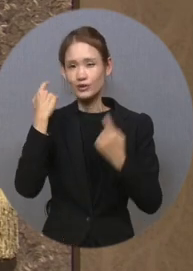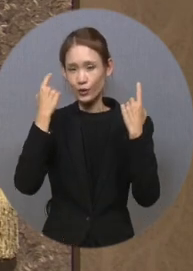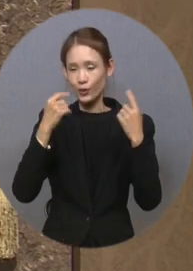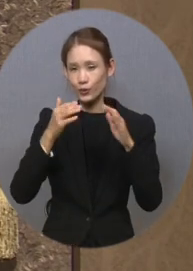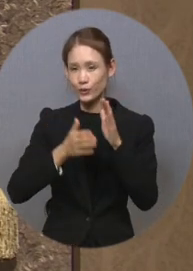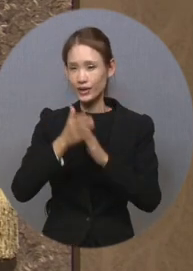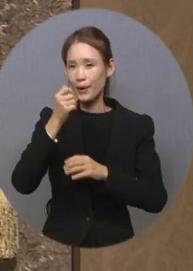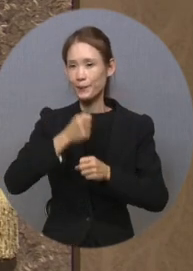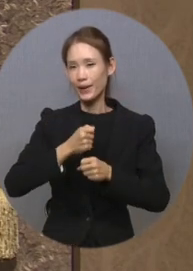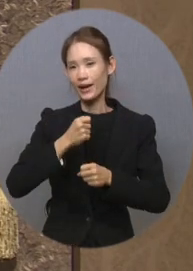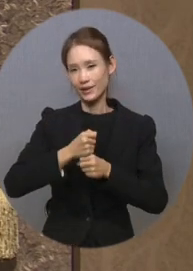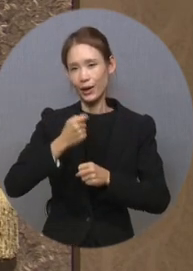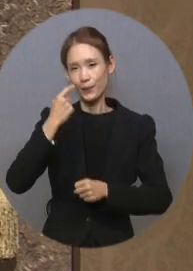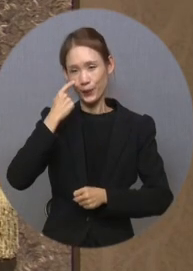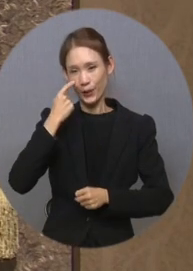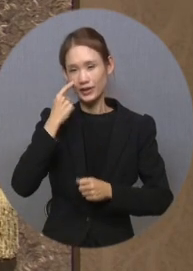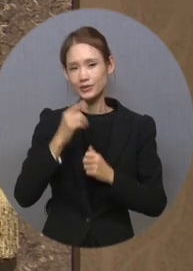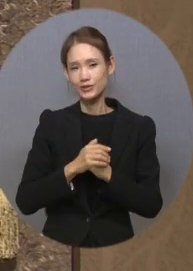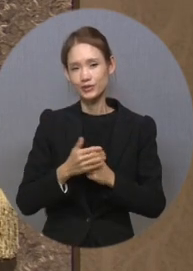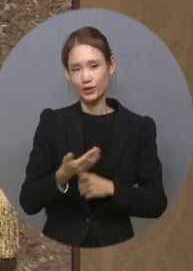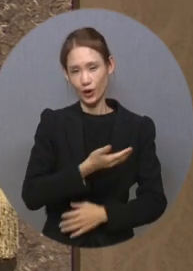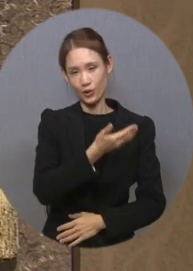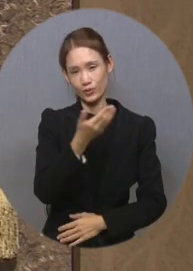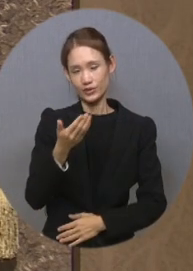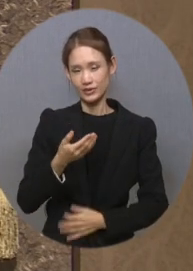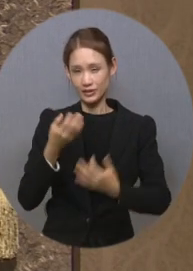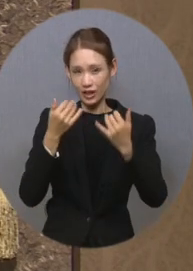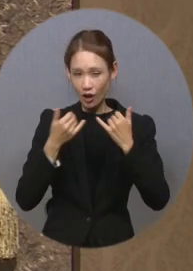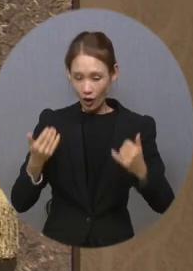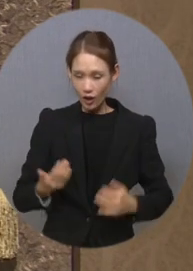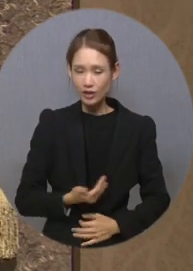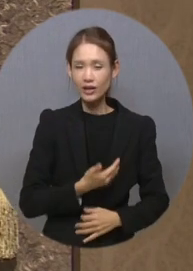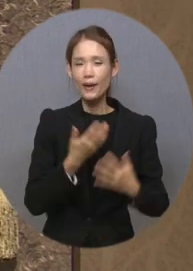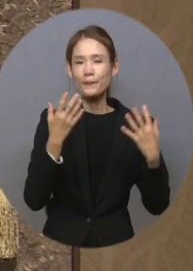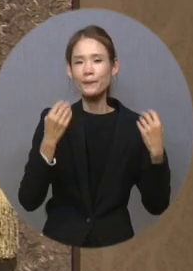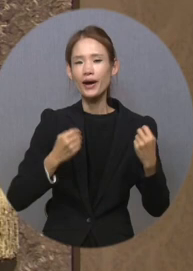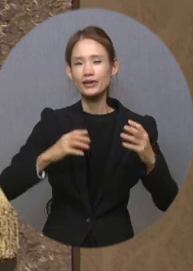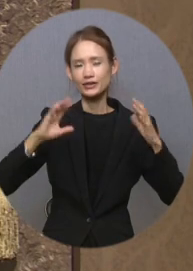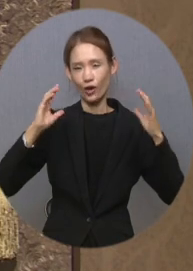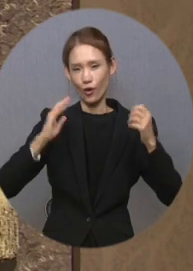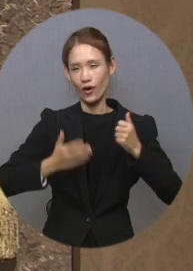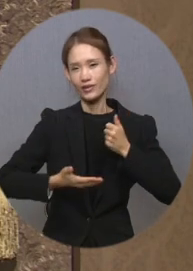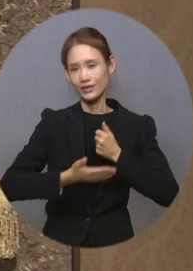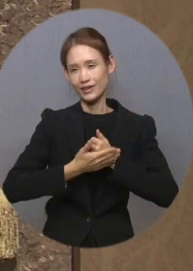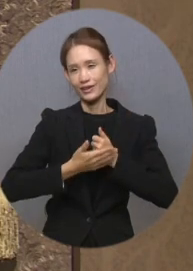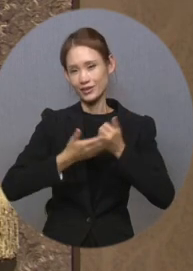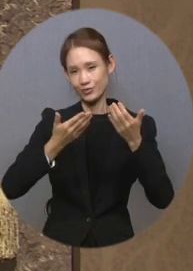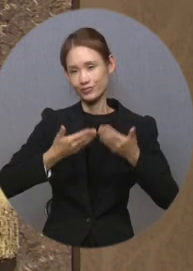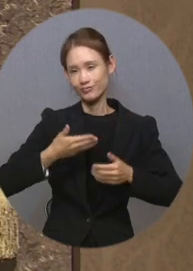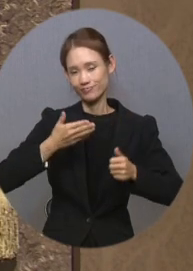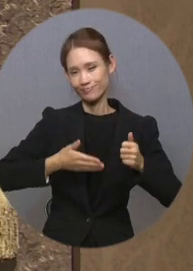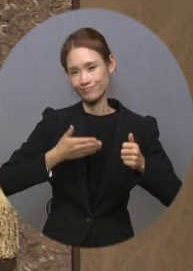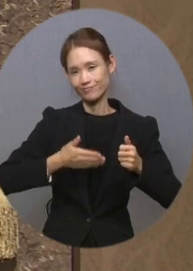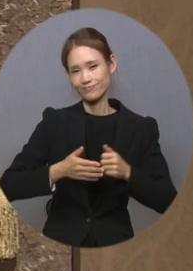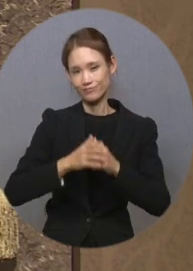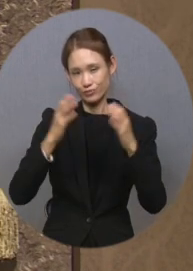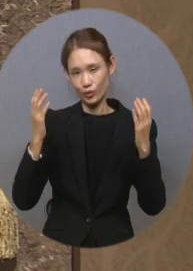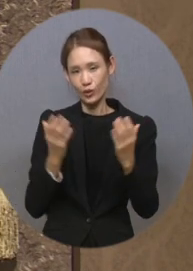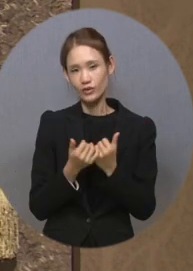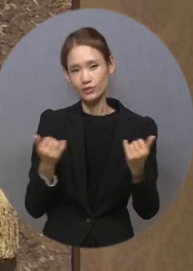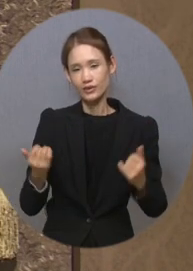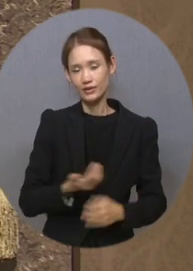가겠습니다. 우리 국민들께서도 우리 시청자 여러분께서도 많이 성원해 주시기 바랍니다. 모든